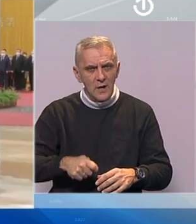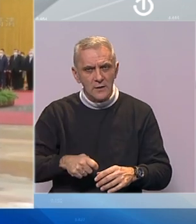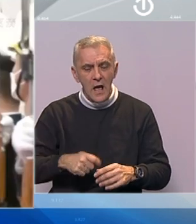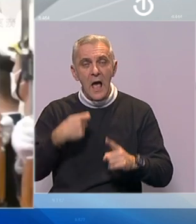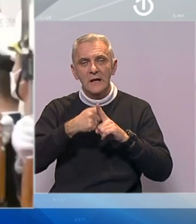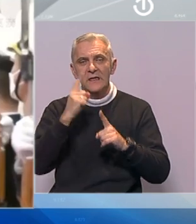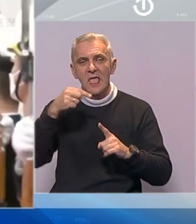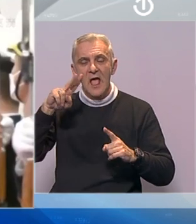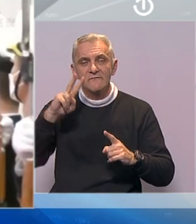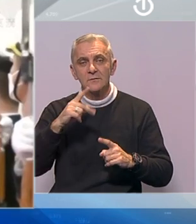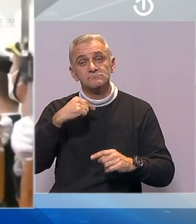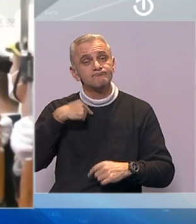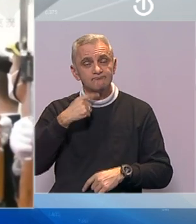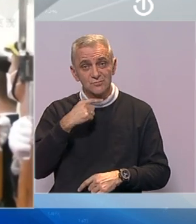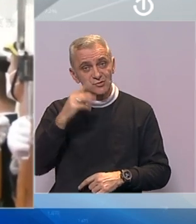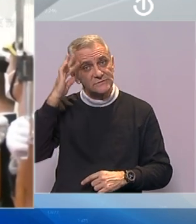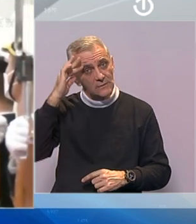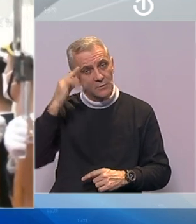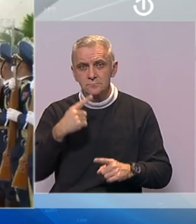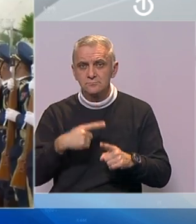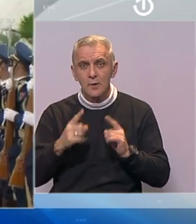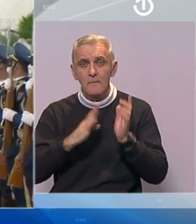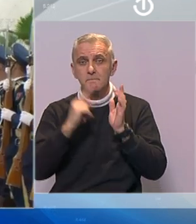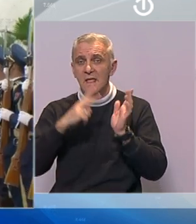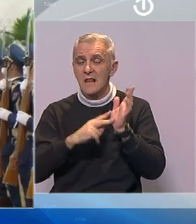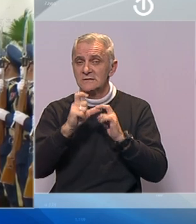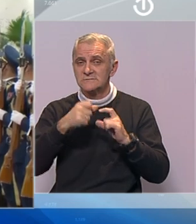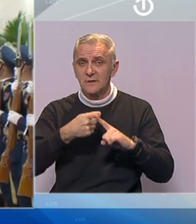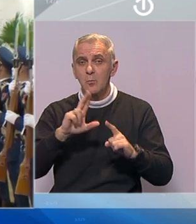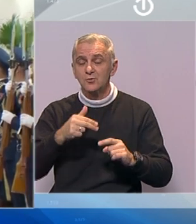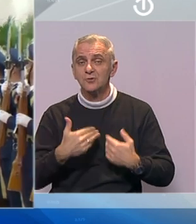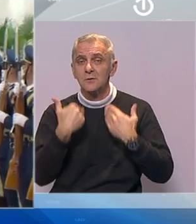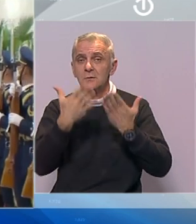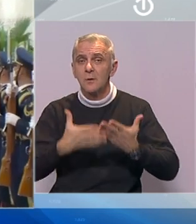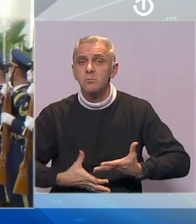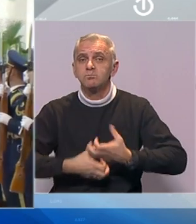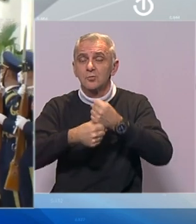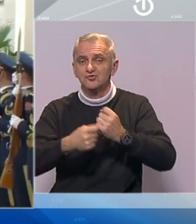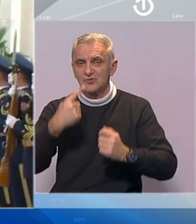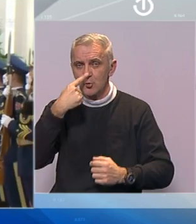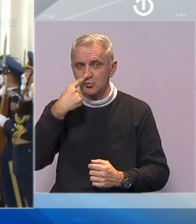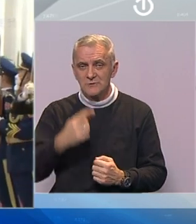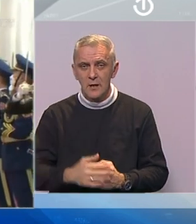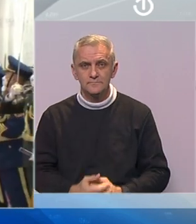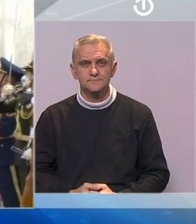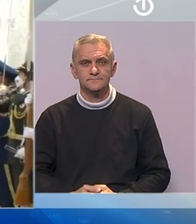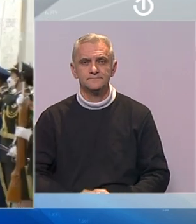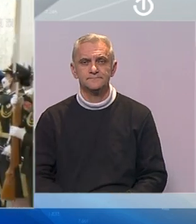a Kijev je izrazio zabrinutost da bi Minsk mogao pružiti dodatnu podršku Rusiji.